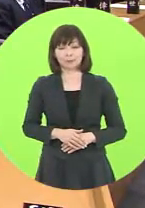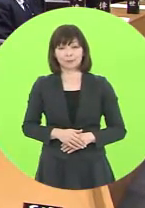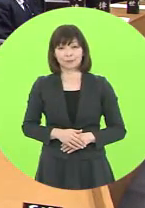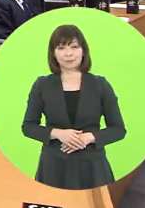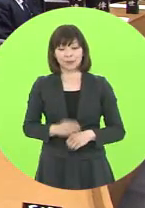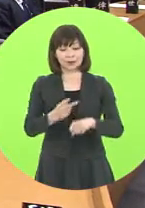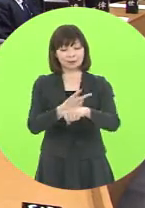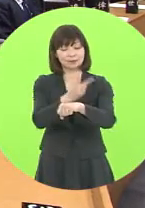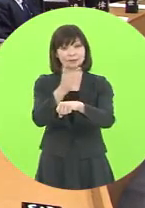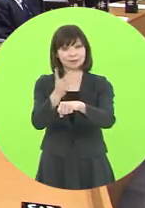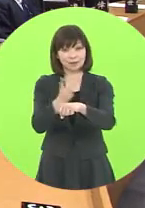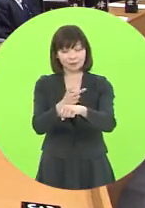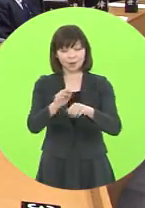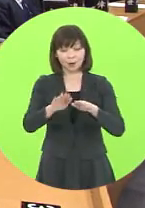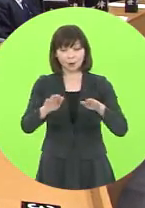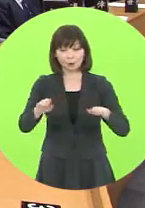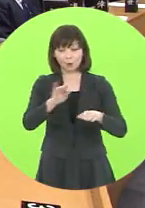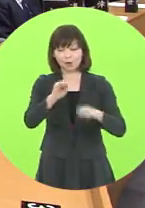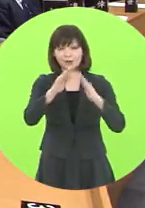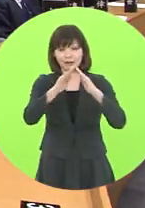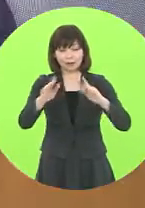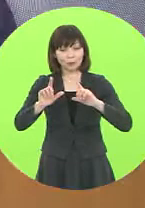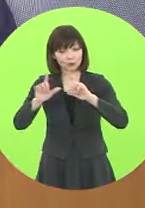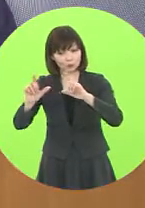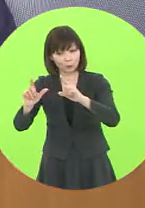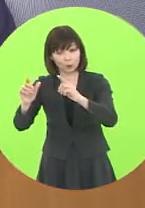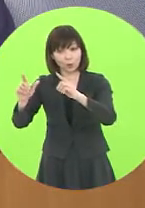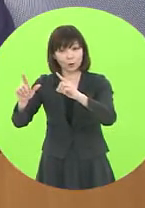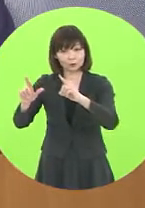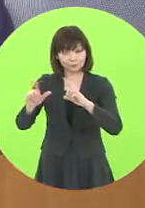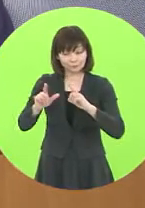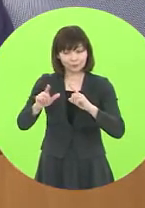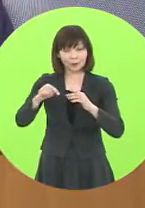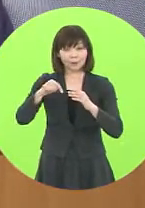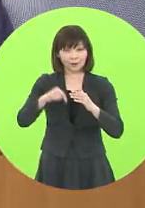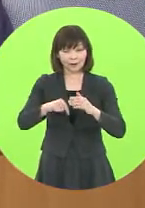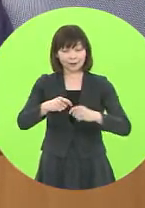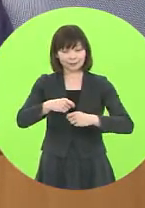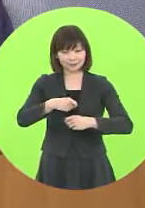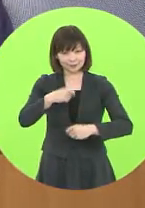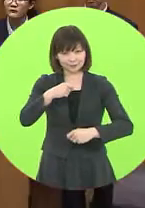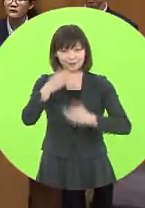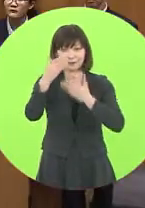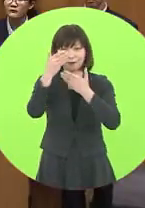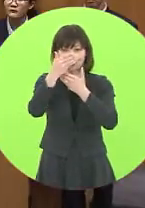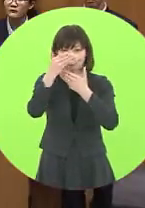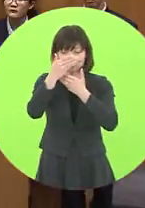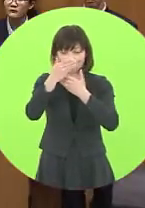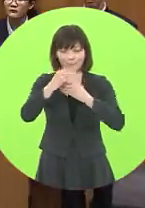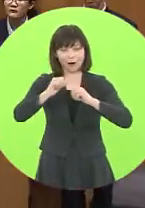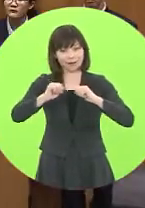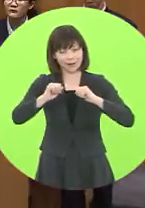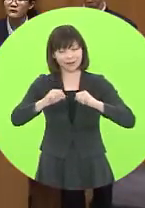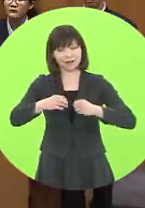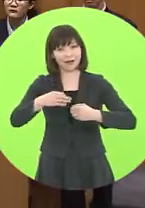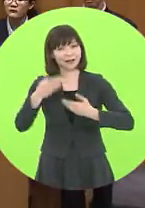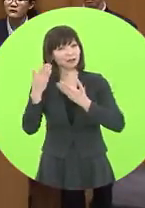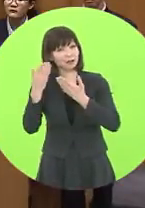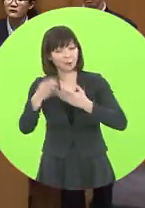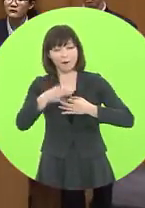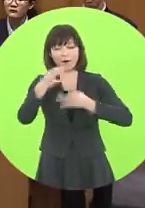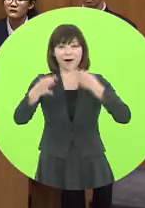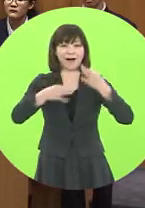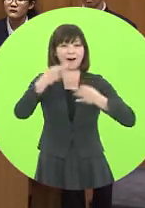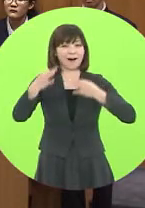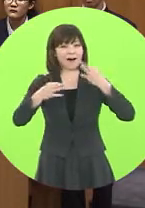2時間にわたる子ども議会の質疑応答中には、真剣な子ども議員の表情と元気な質問の声が議場